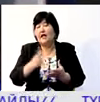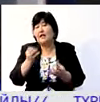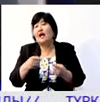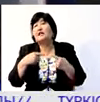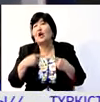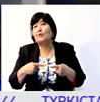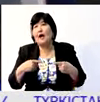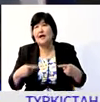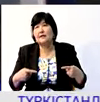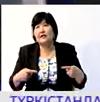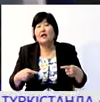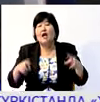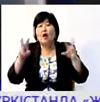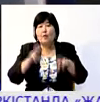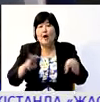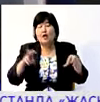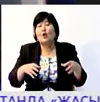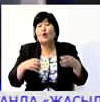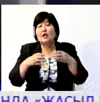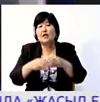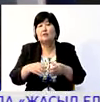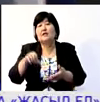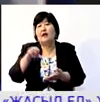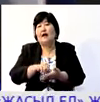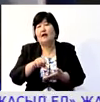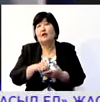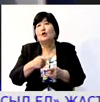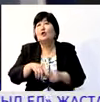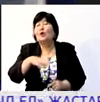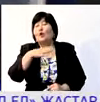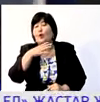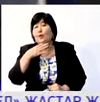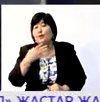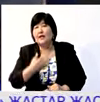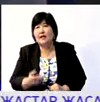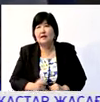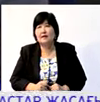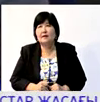да барлығы экспедицияға қатысып, сол көп деген